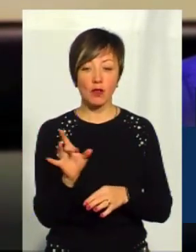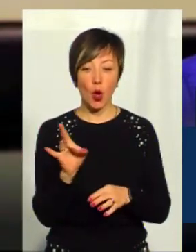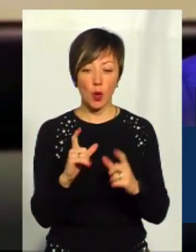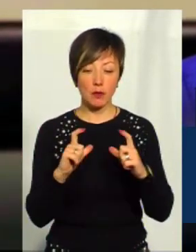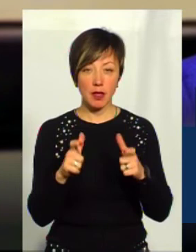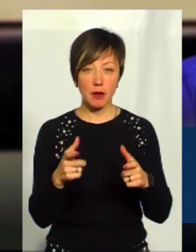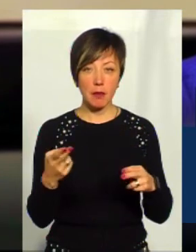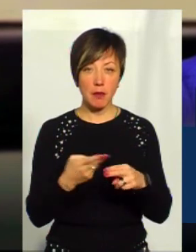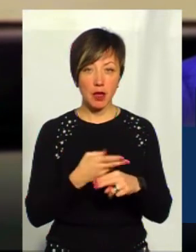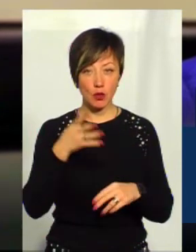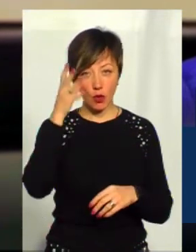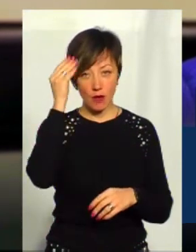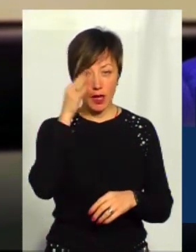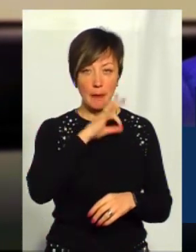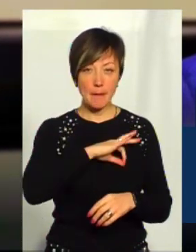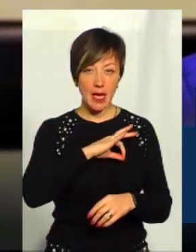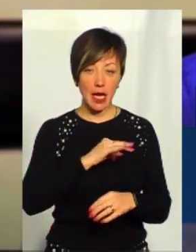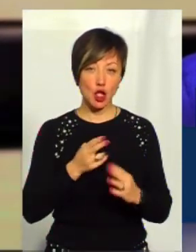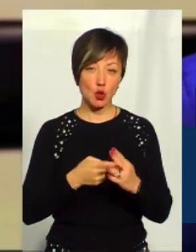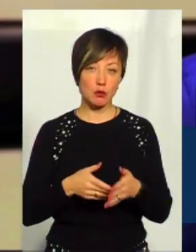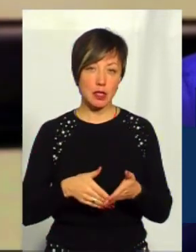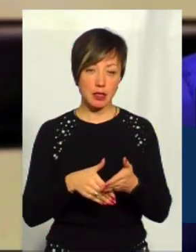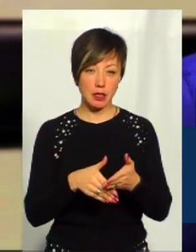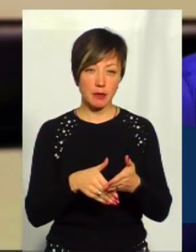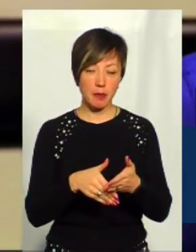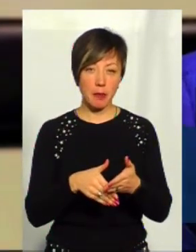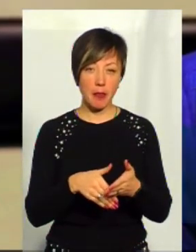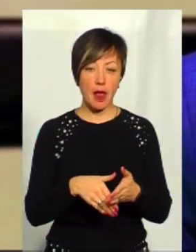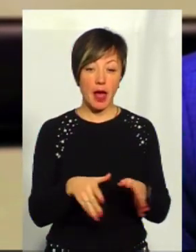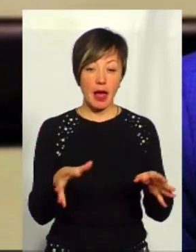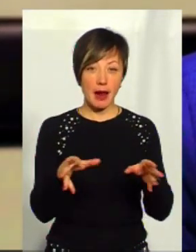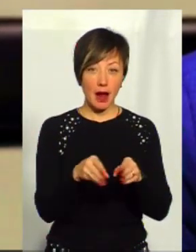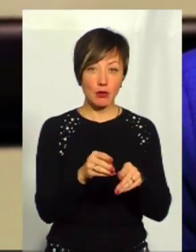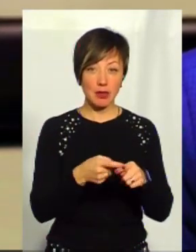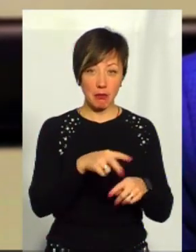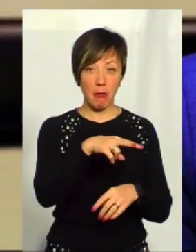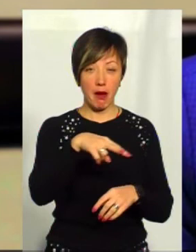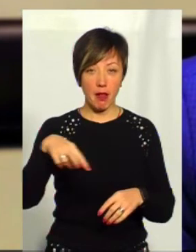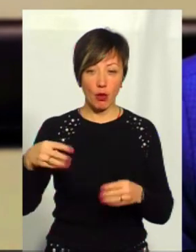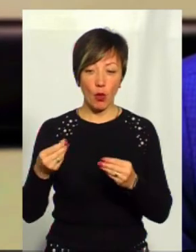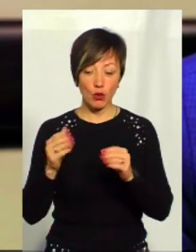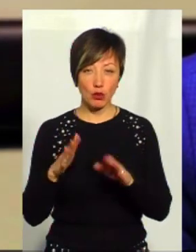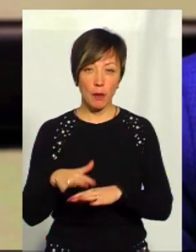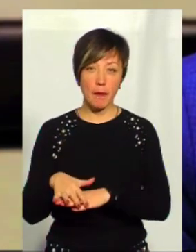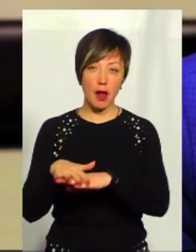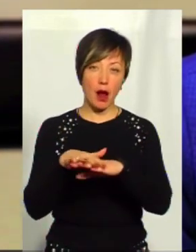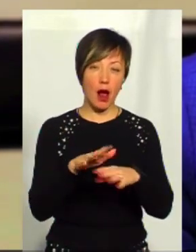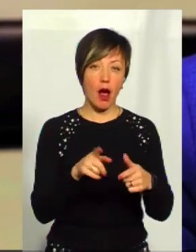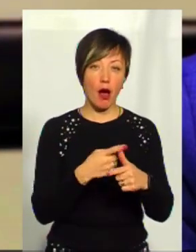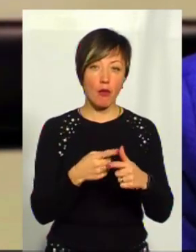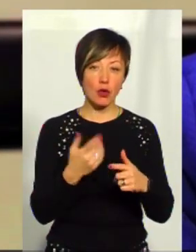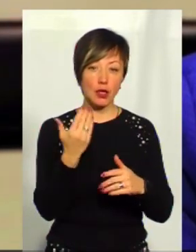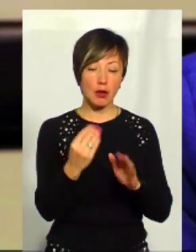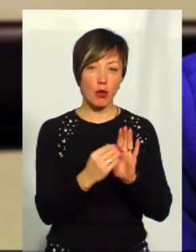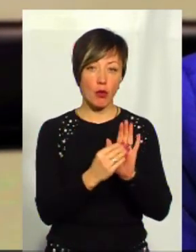без урахування пільг і субсидій. Паралельно з цим відповідні кошти будуть перераховуватись або на їх